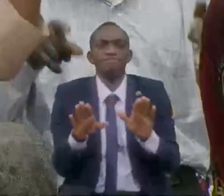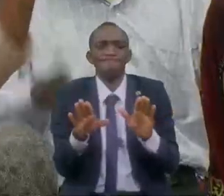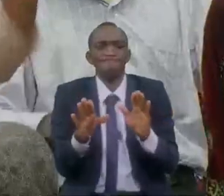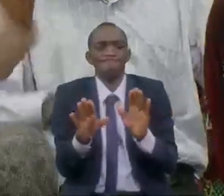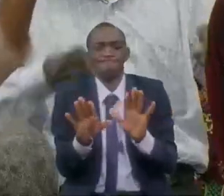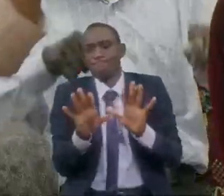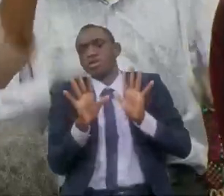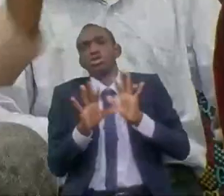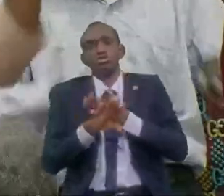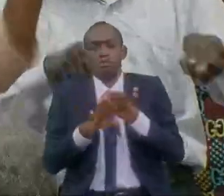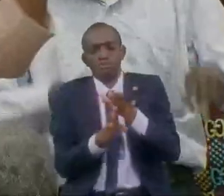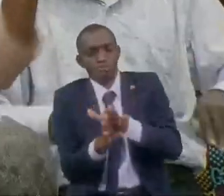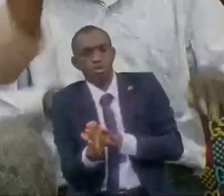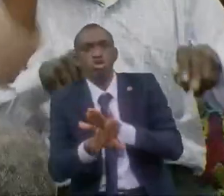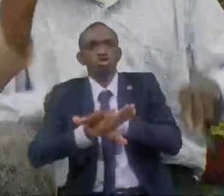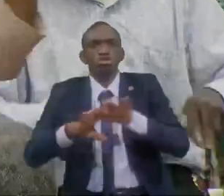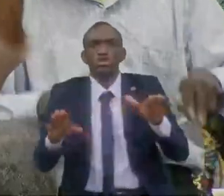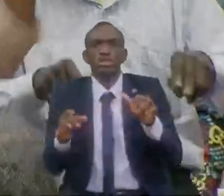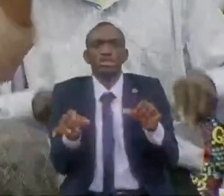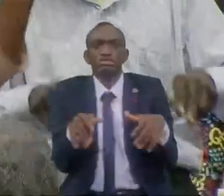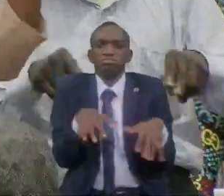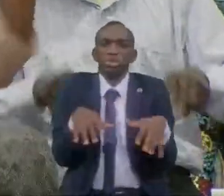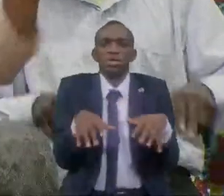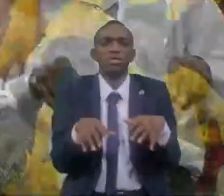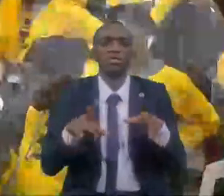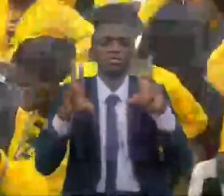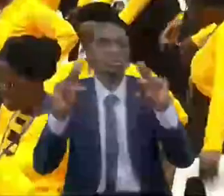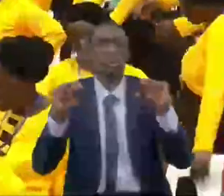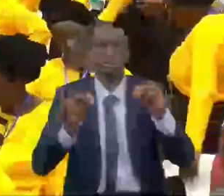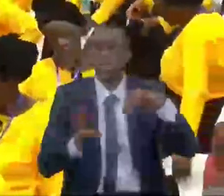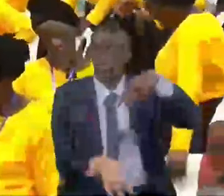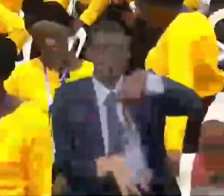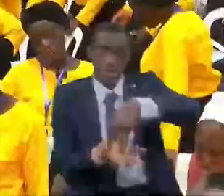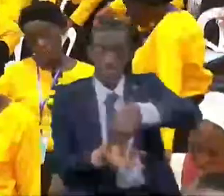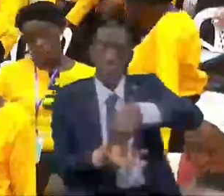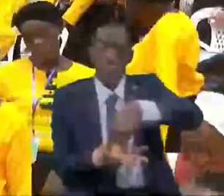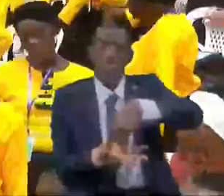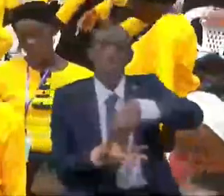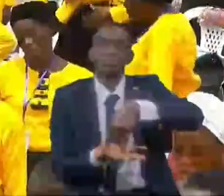Ne te laisse pas ébranler. Ne tremble pas. Tiens ferme.